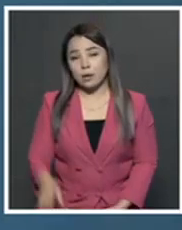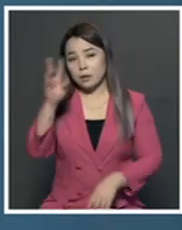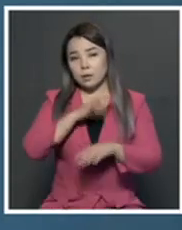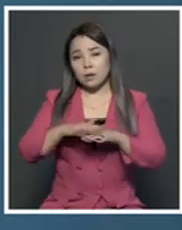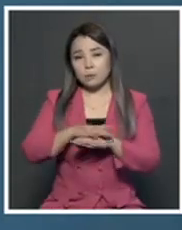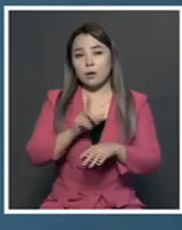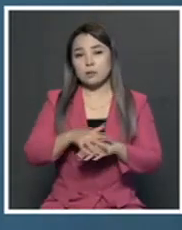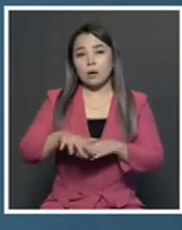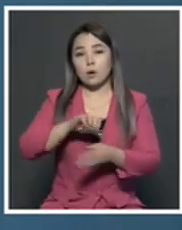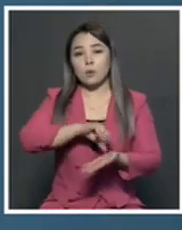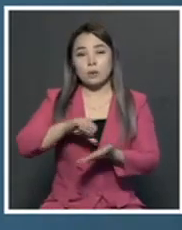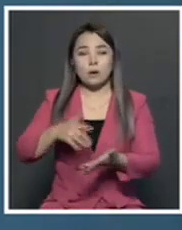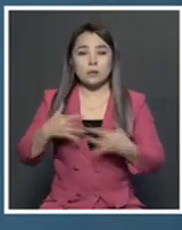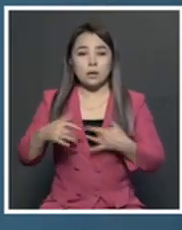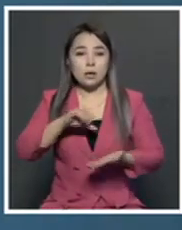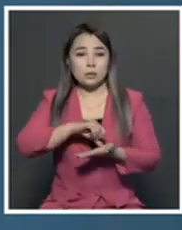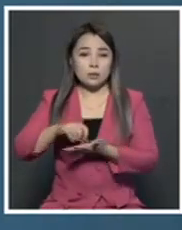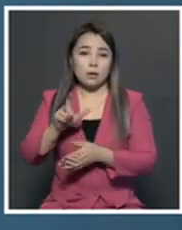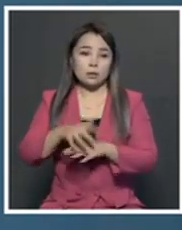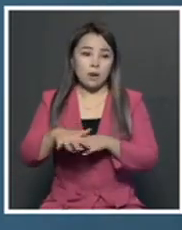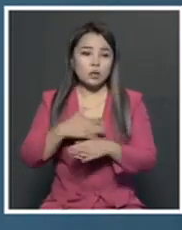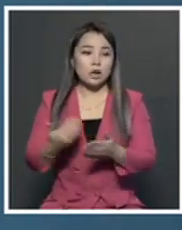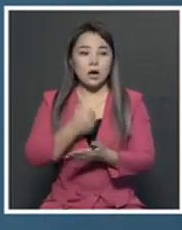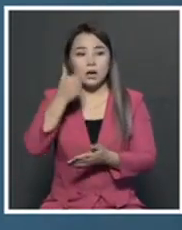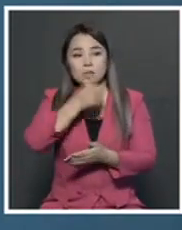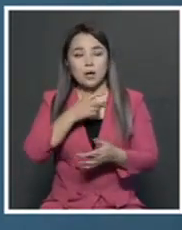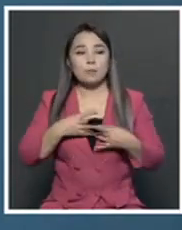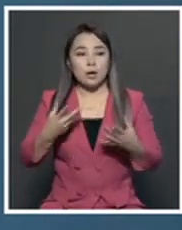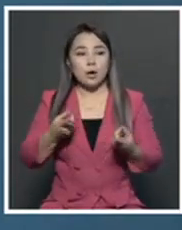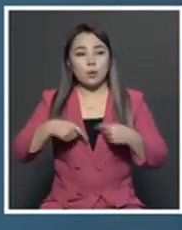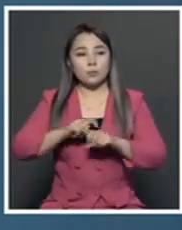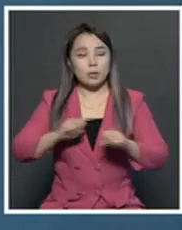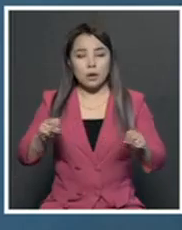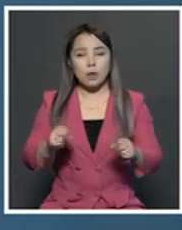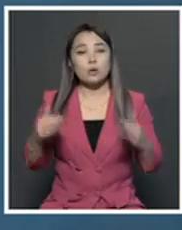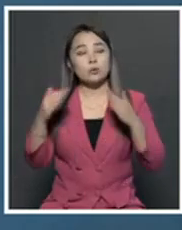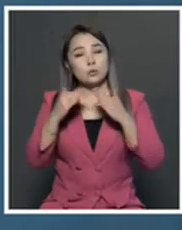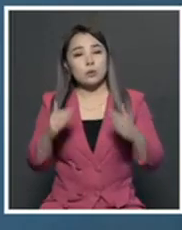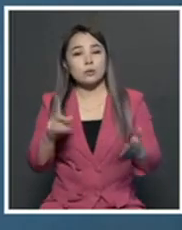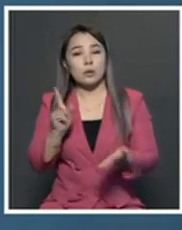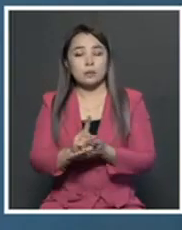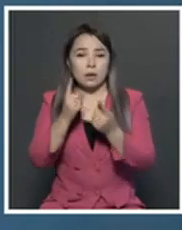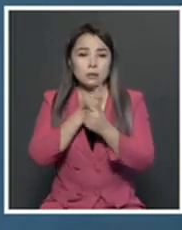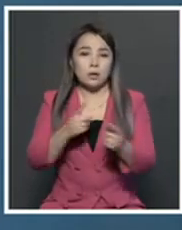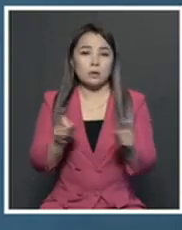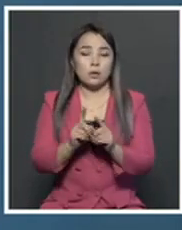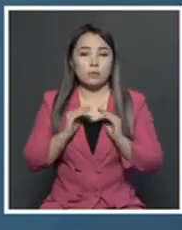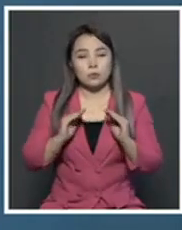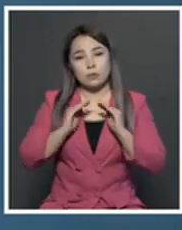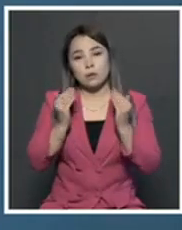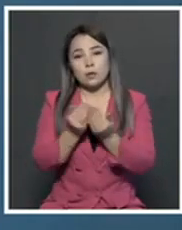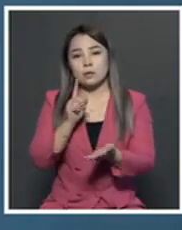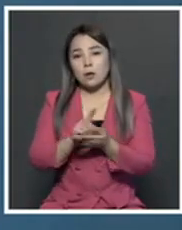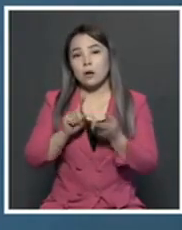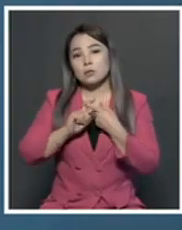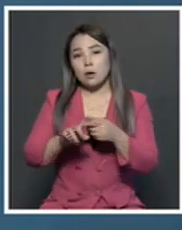Еліміздің зиялы қауым өкілдері мен өнер саласының саңлақтары алдағы жаңа жыл мерекесін ұжым болып емес үйде отырып қарсы алуға үндеу тастап жатыр. Өйткені жұқпалы індет